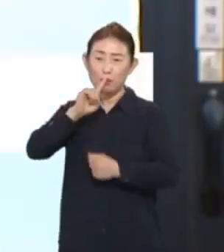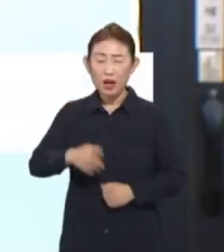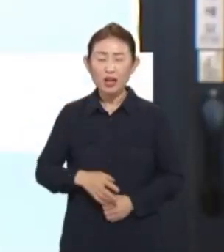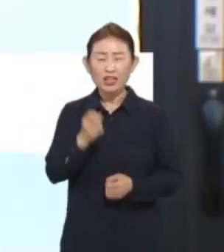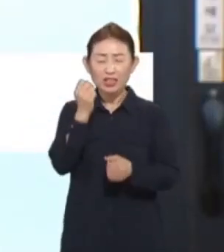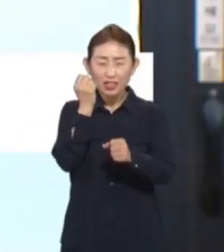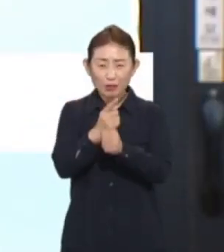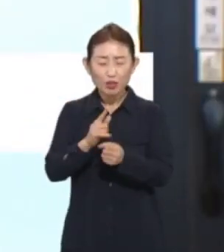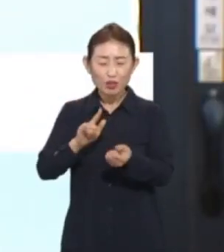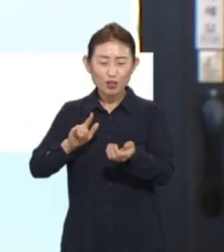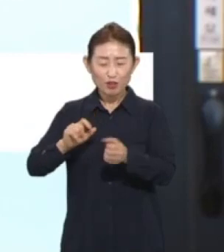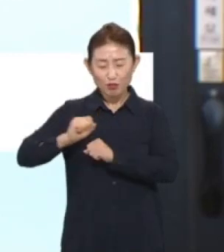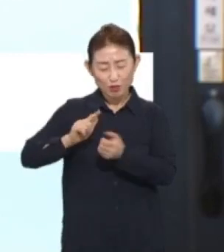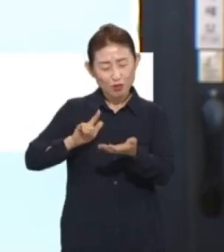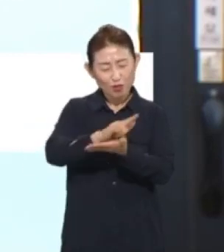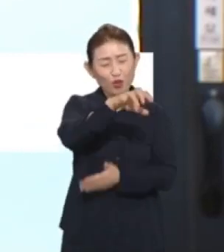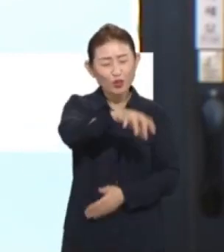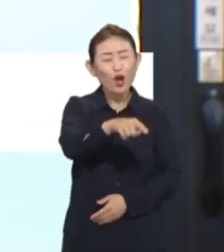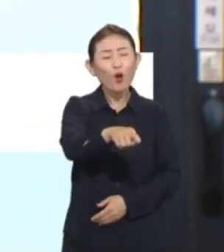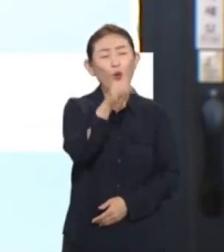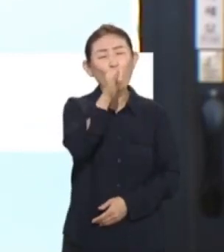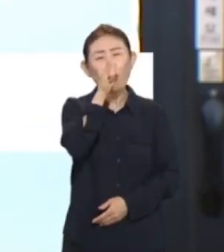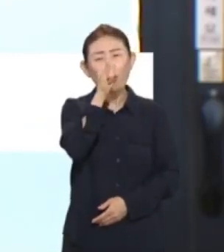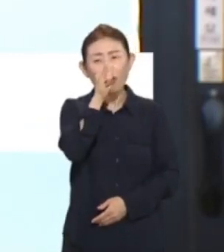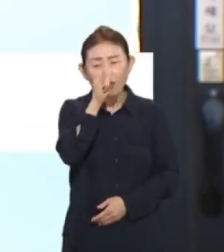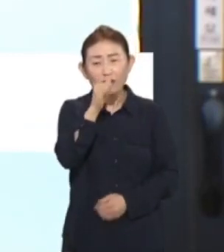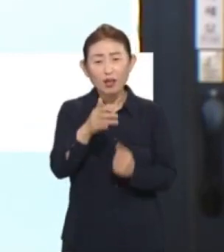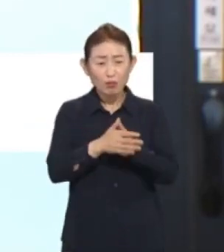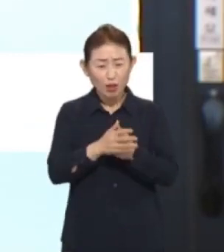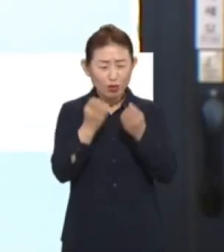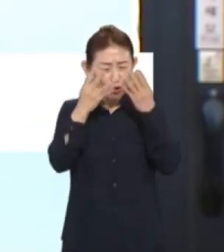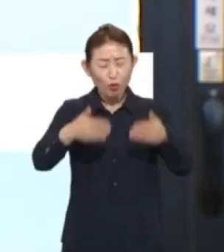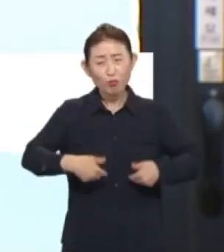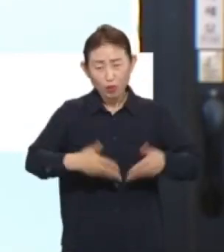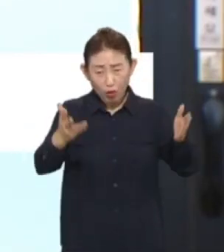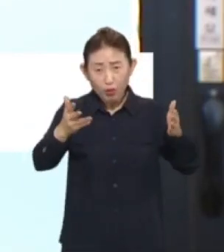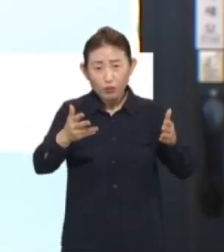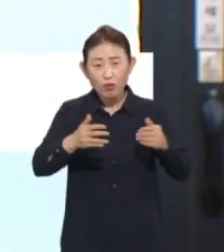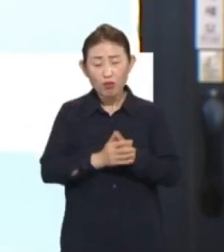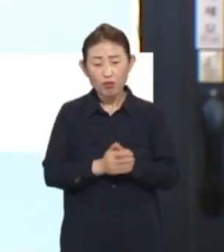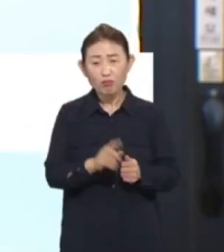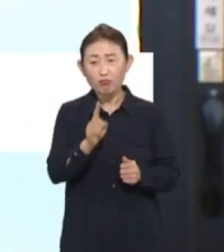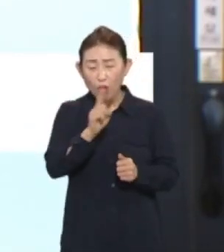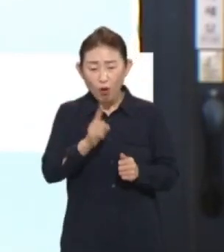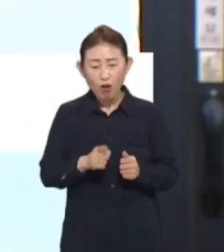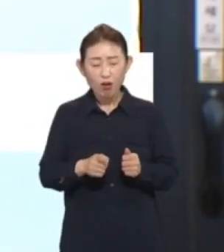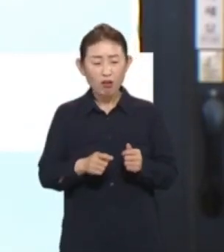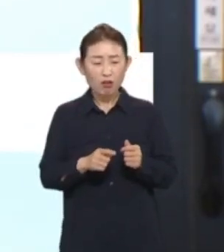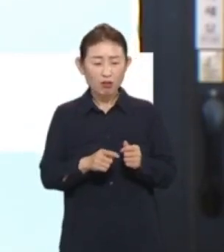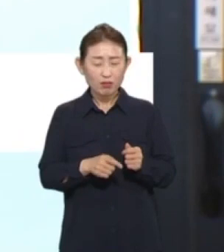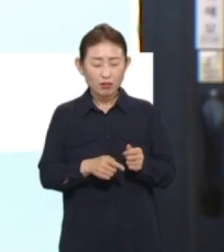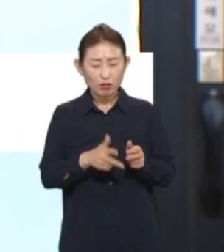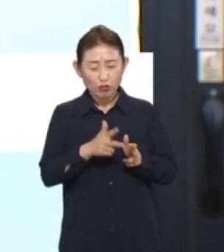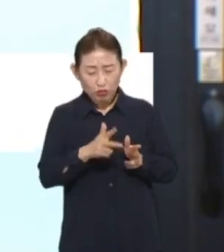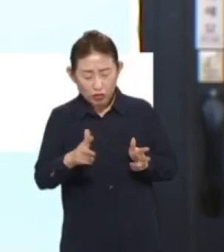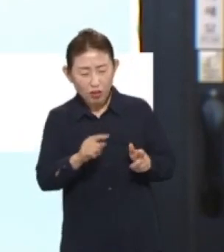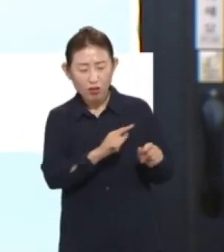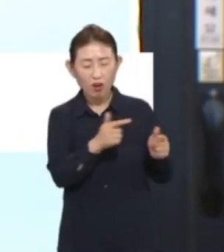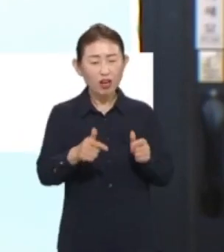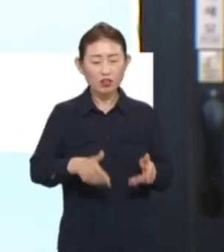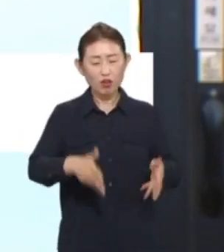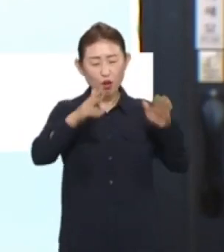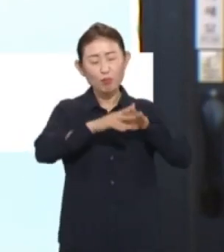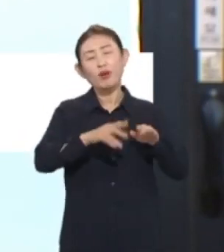있거든요. 여기에 대해서 터미널을 짓고 여기에 쓸 수 있는 이런 걸 하기 때문에